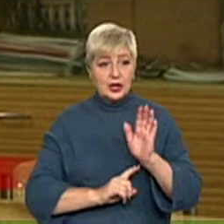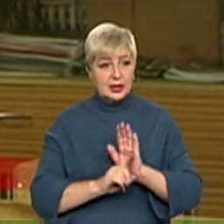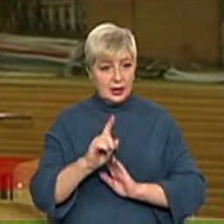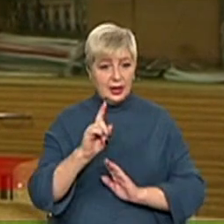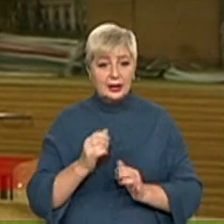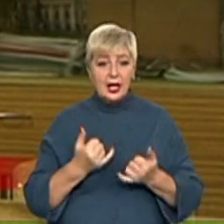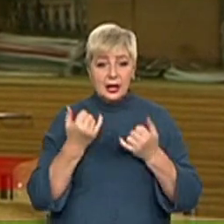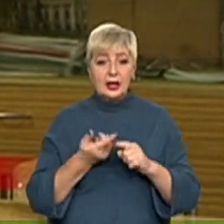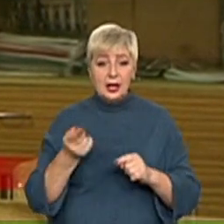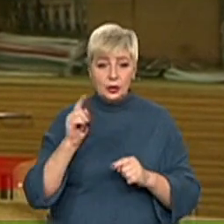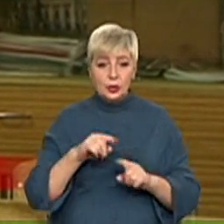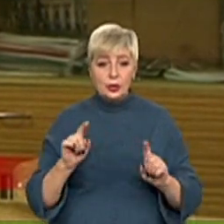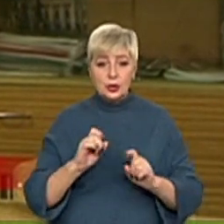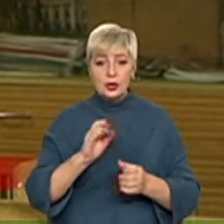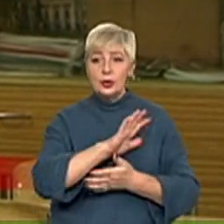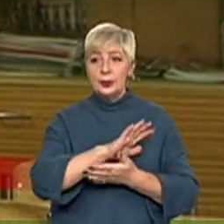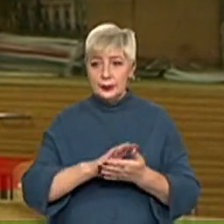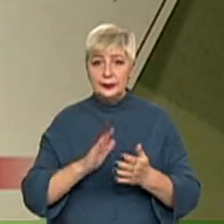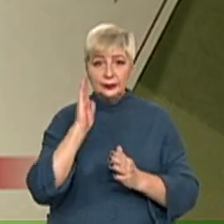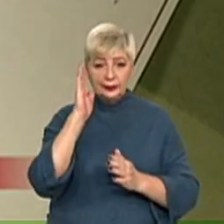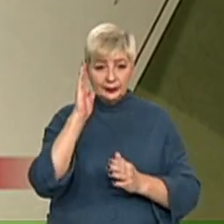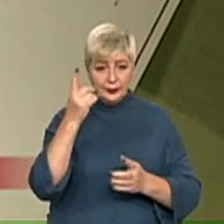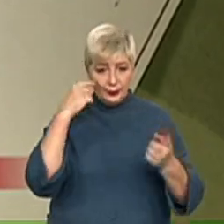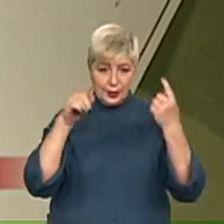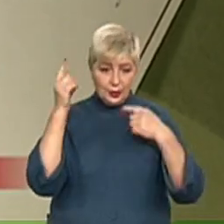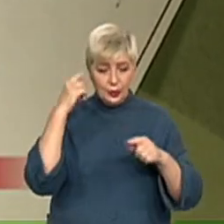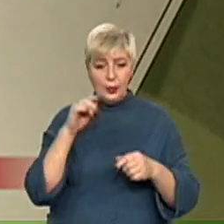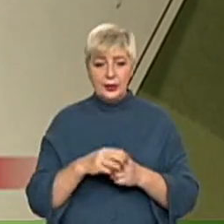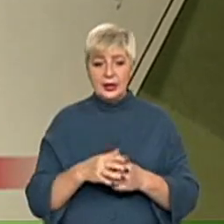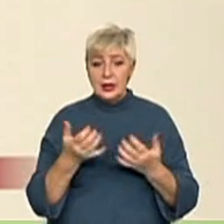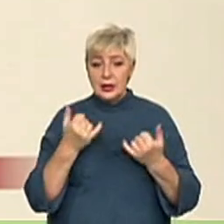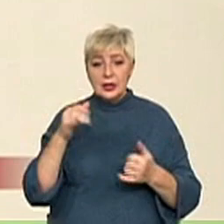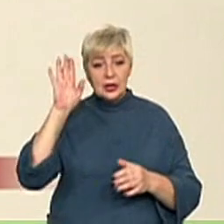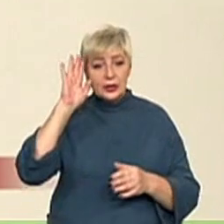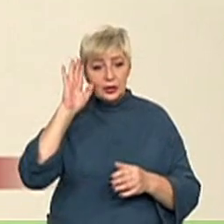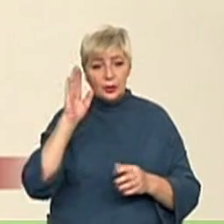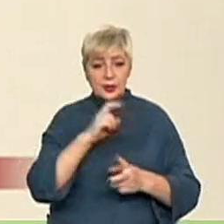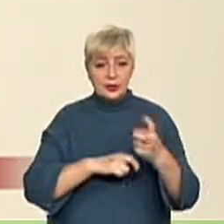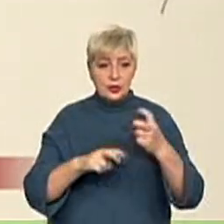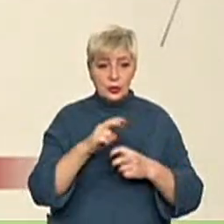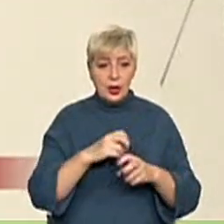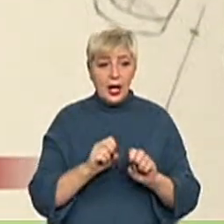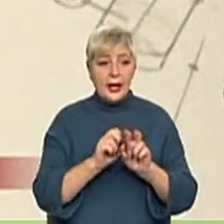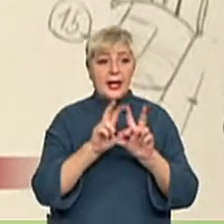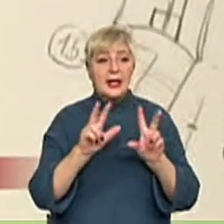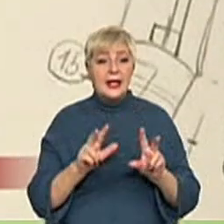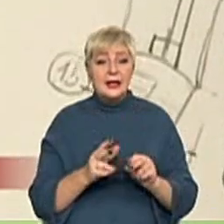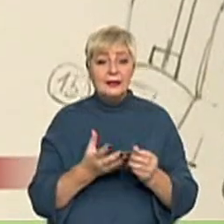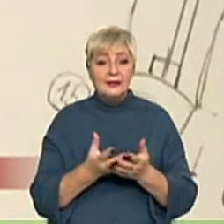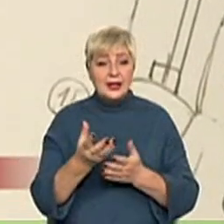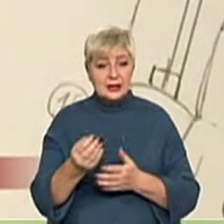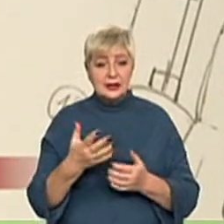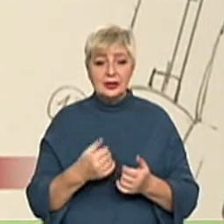щоб розпочати далі ще які винаходи. Наразі хлопець шукає інвесторів для пульсару. Також працює над